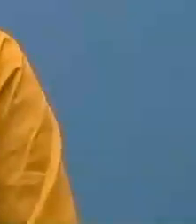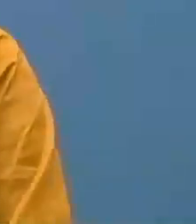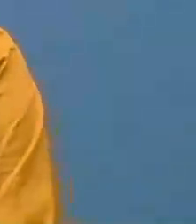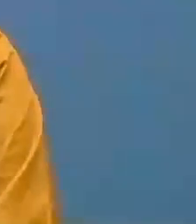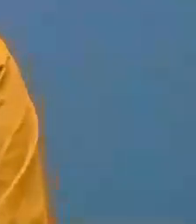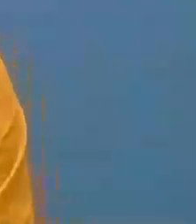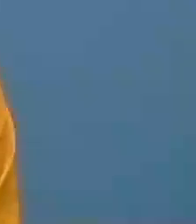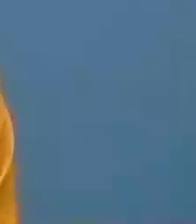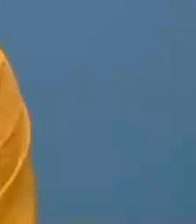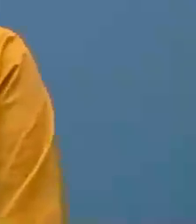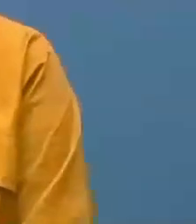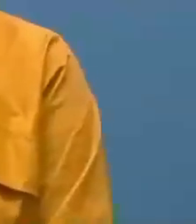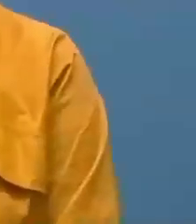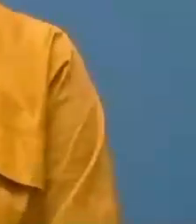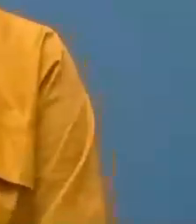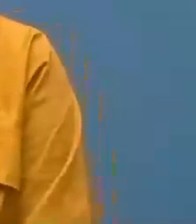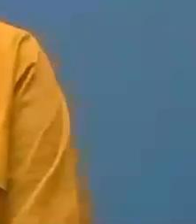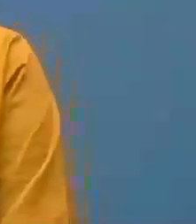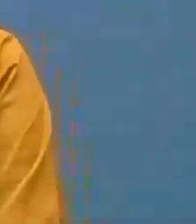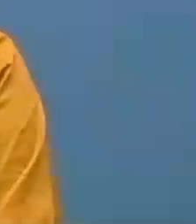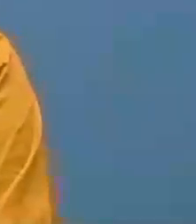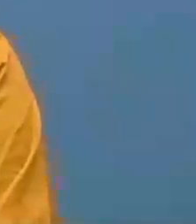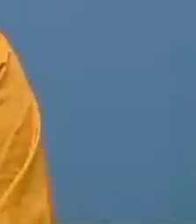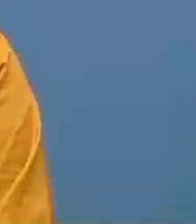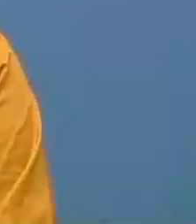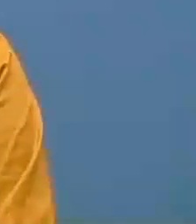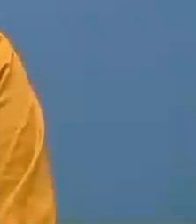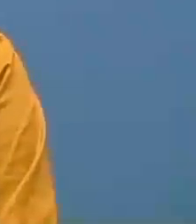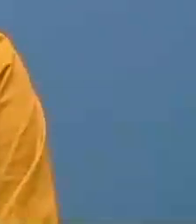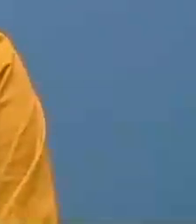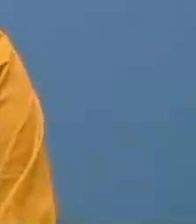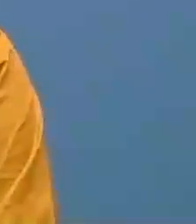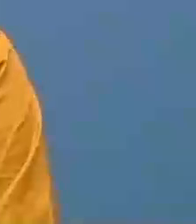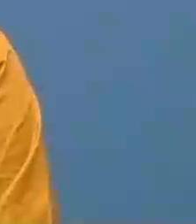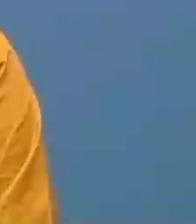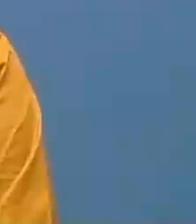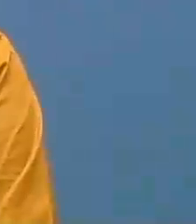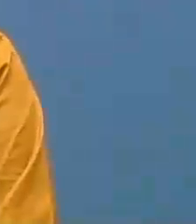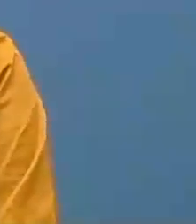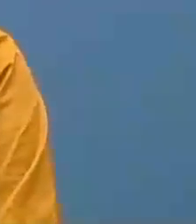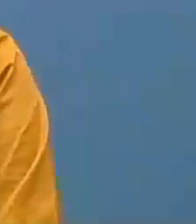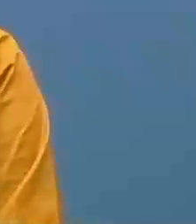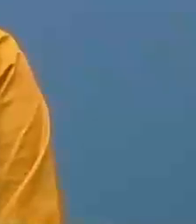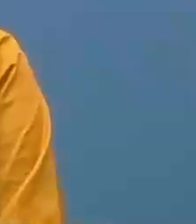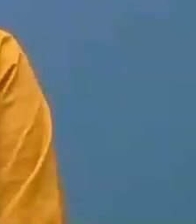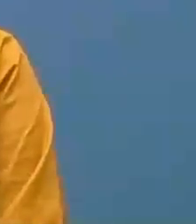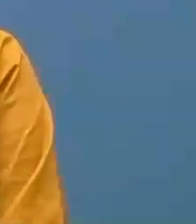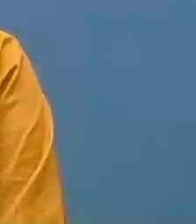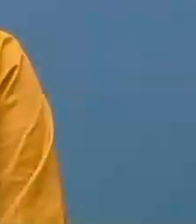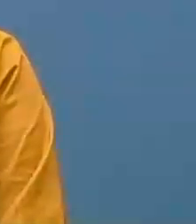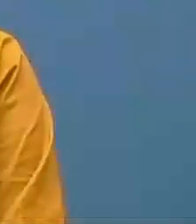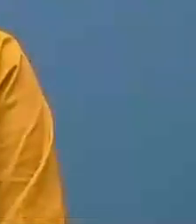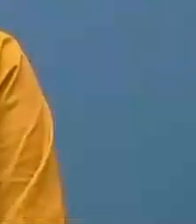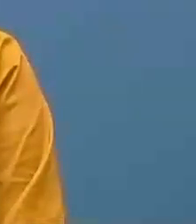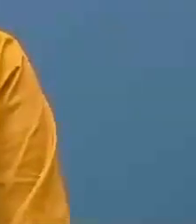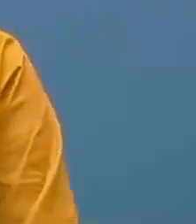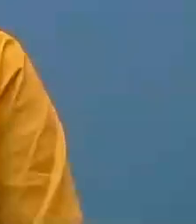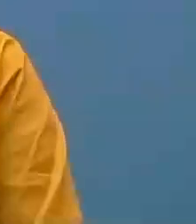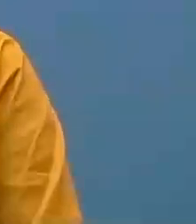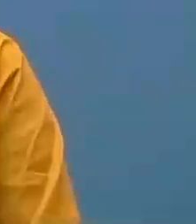对这样的人呢，神呢给我们机会呢与我们相见，并且呢与我们谈论。